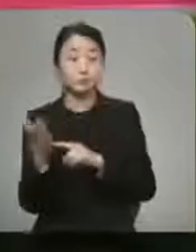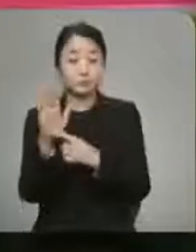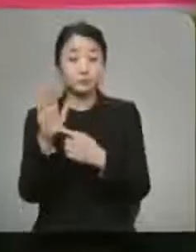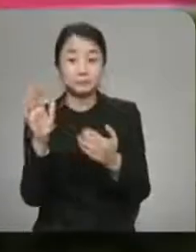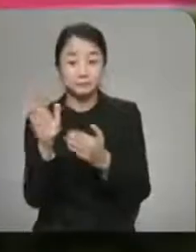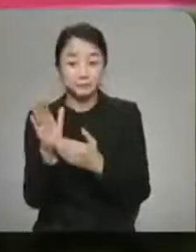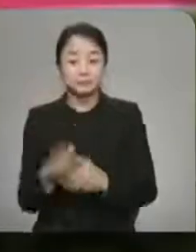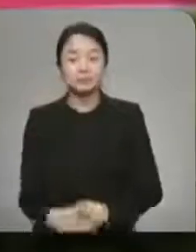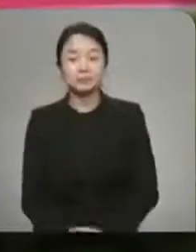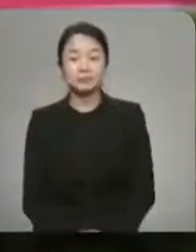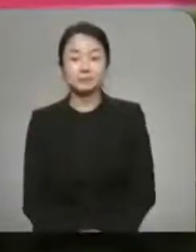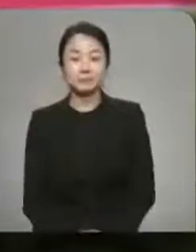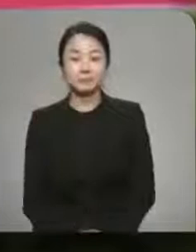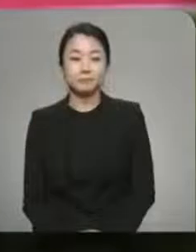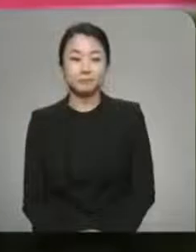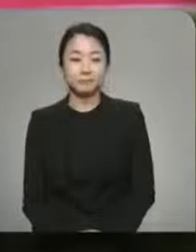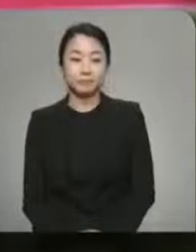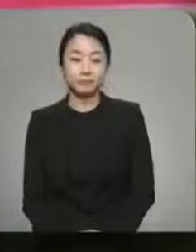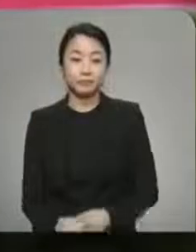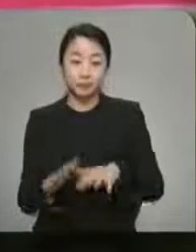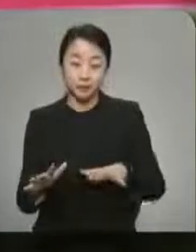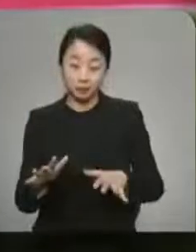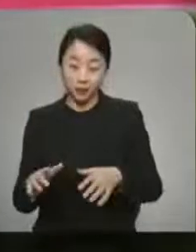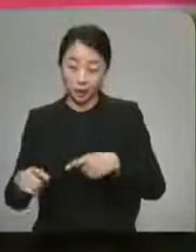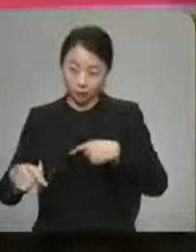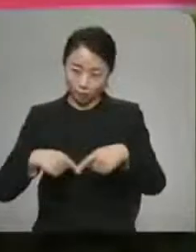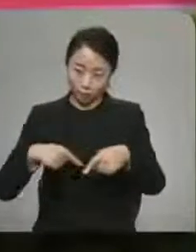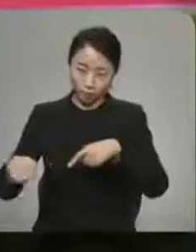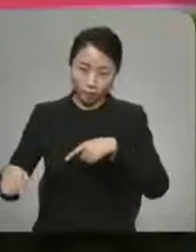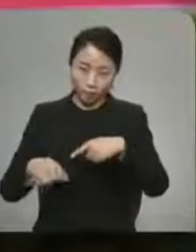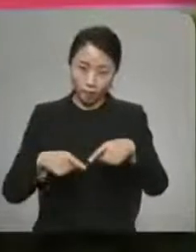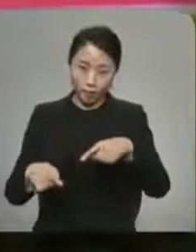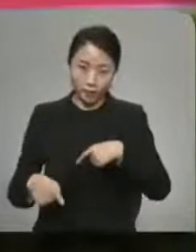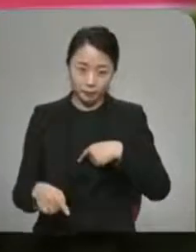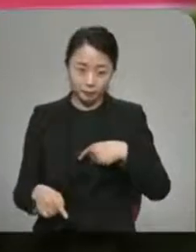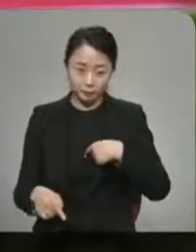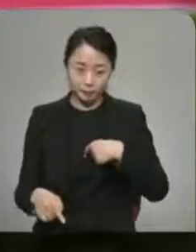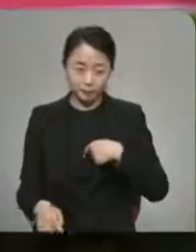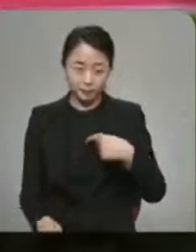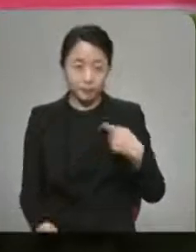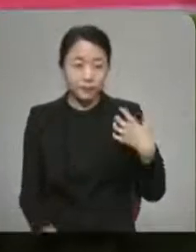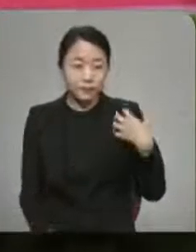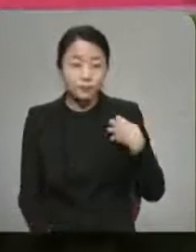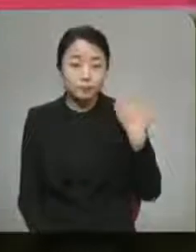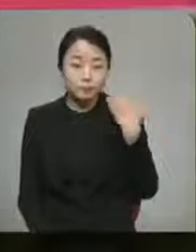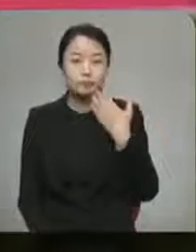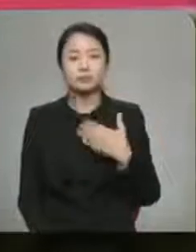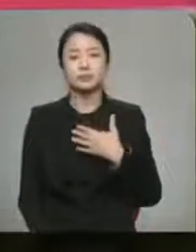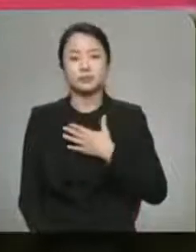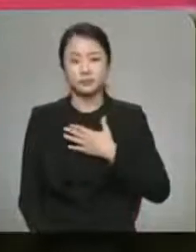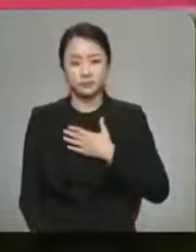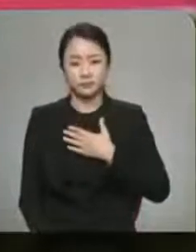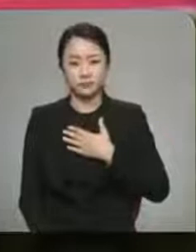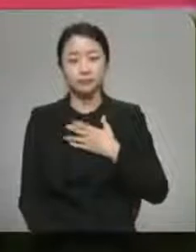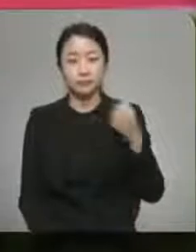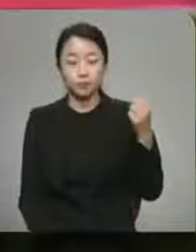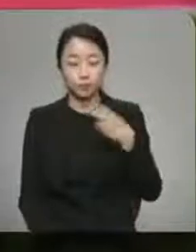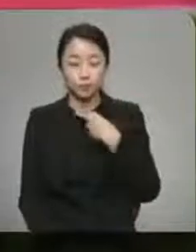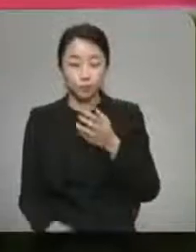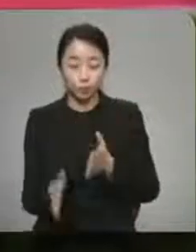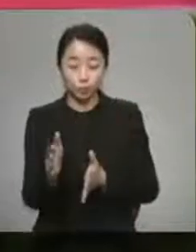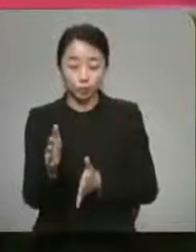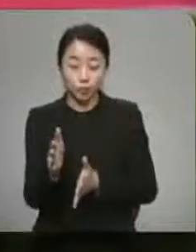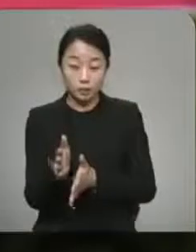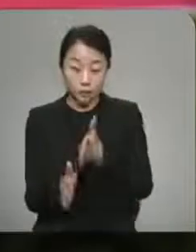행정이 지금 뒤로 가고 있습니다 그 행정을 바로잡을 수 있는 곳 사람 심사 하라고 생각하고요 저는 동의